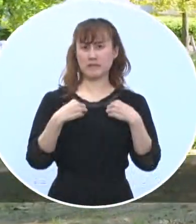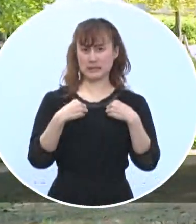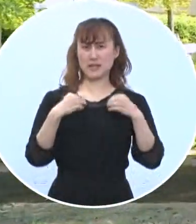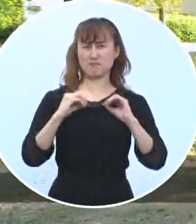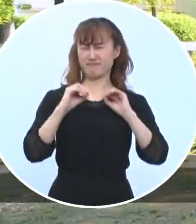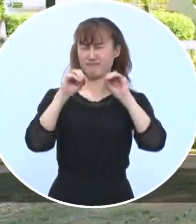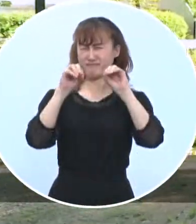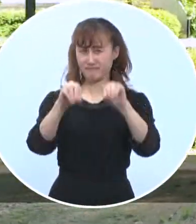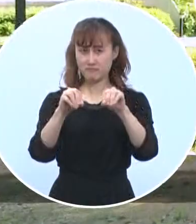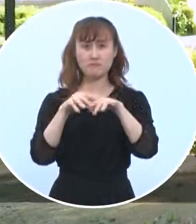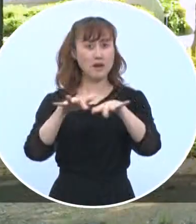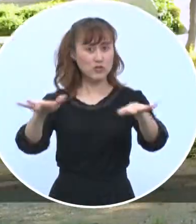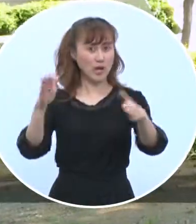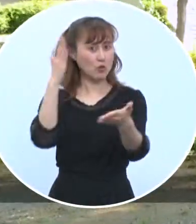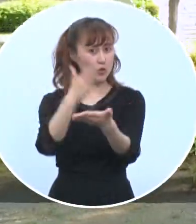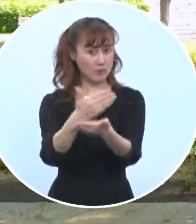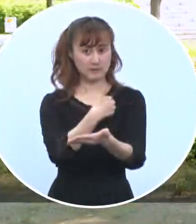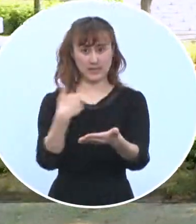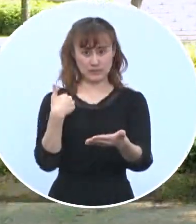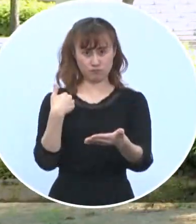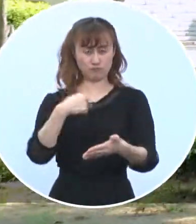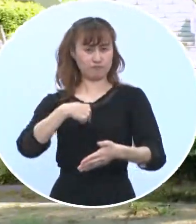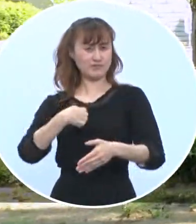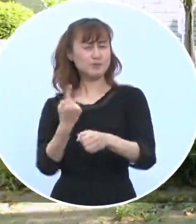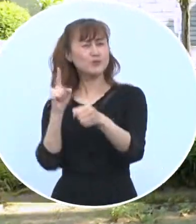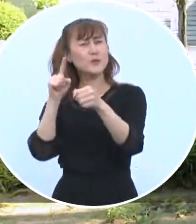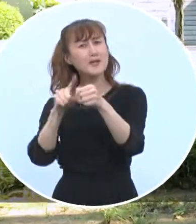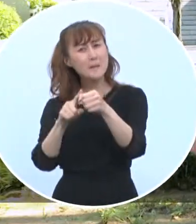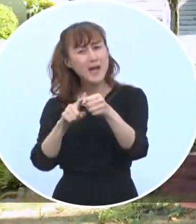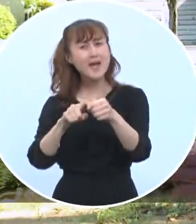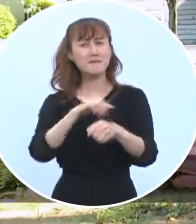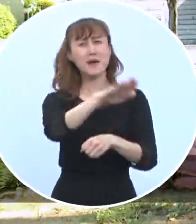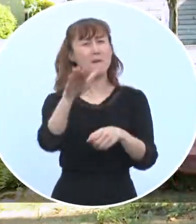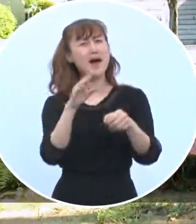めることができます。自分のため、そ